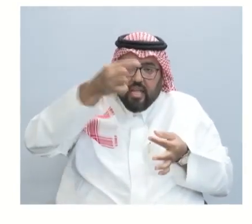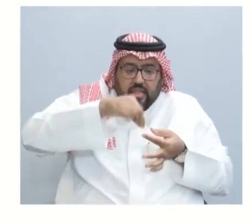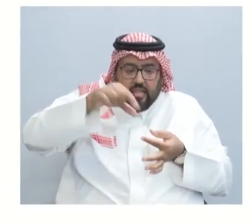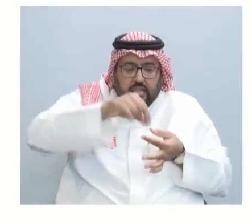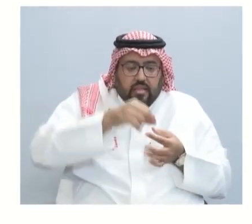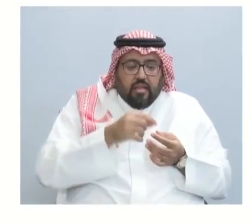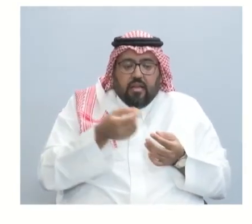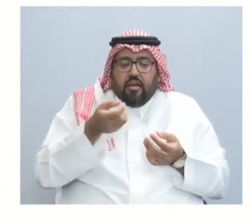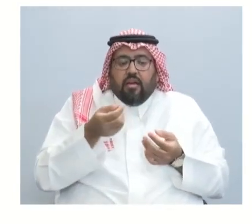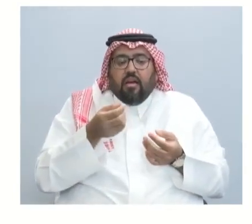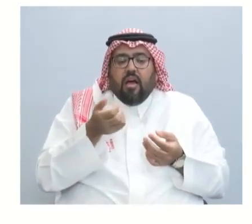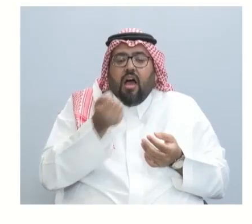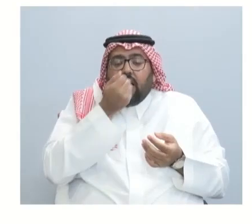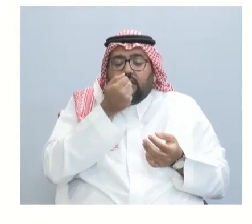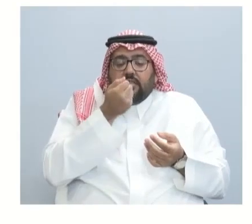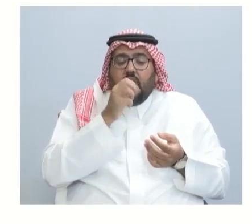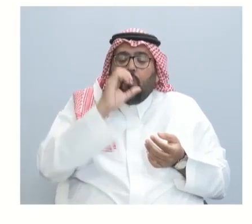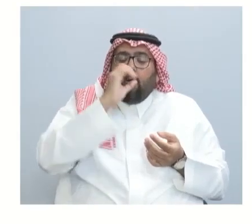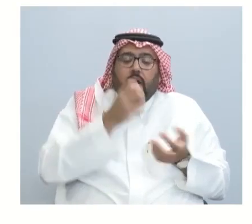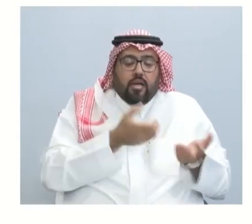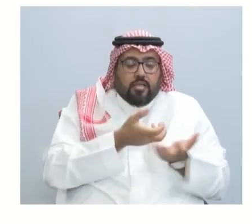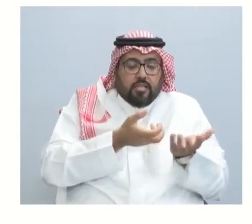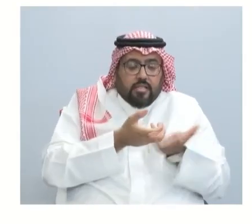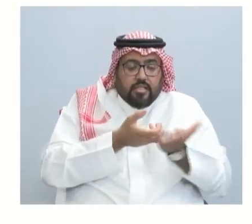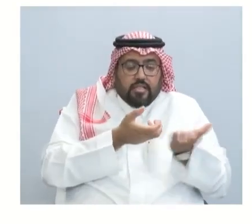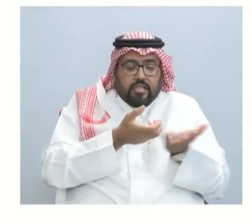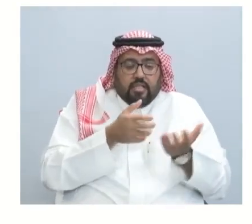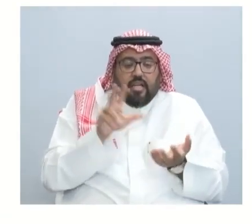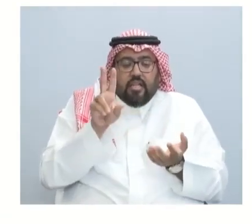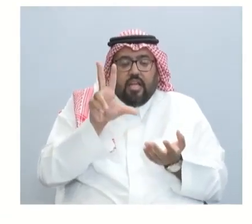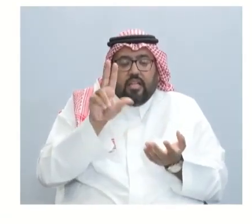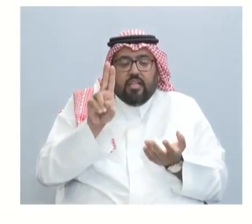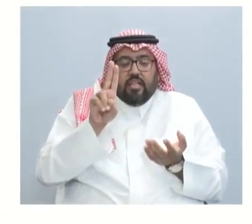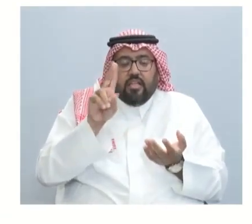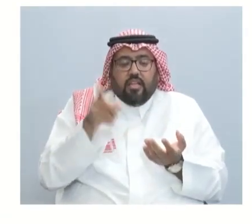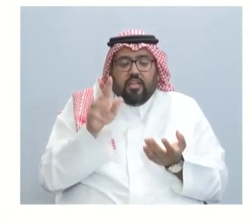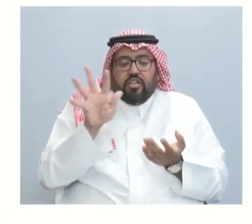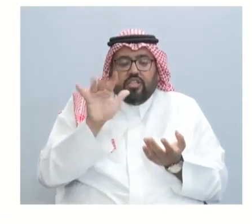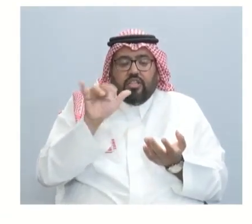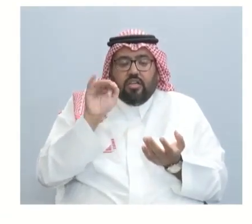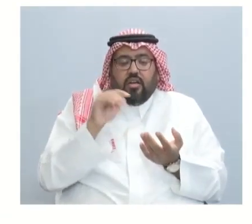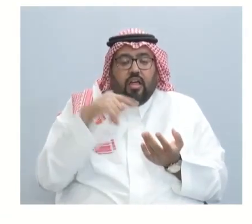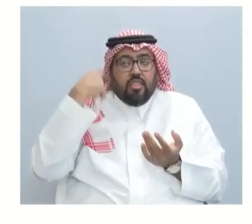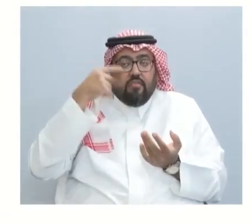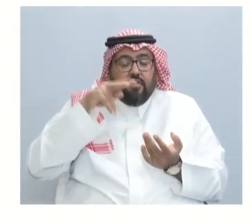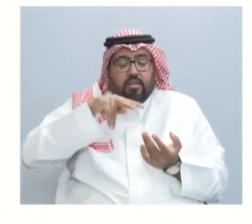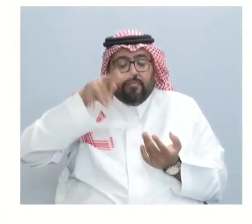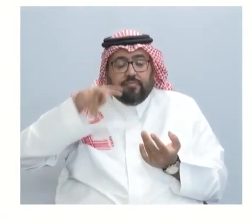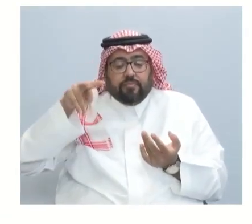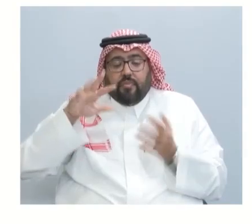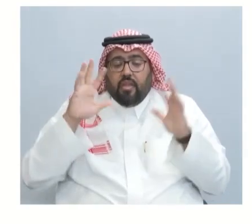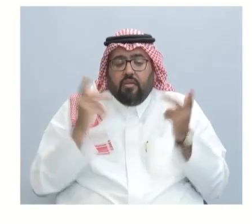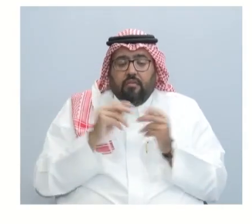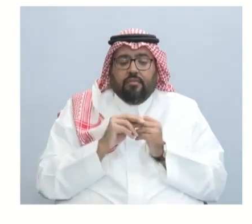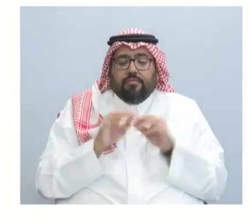الارز والماء يمكن فصلهما بعمليه الترشيح في التفكير الناقد كيف